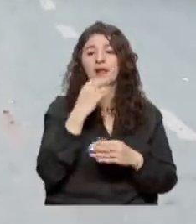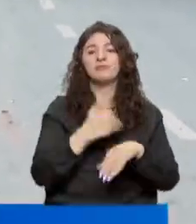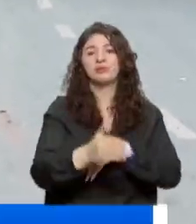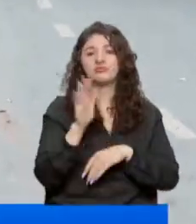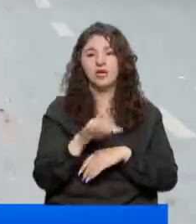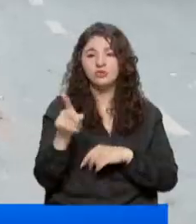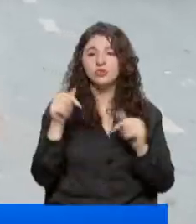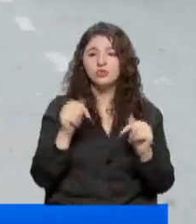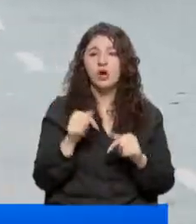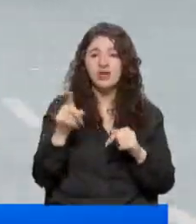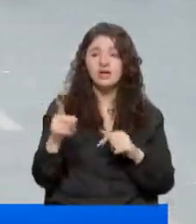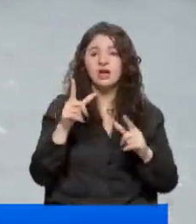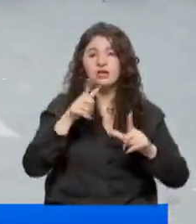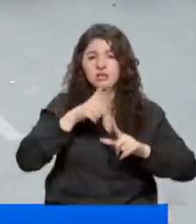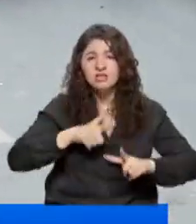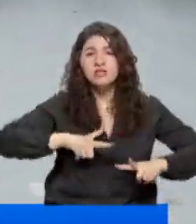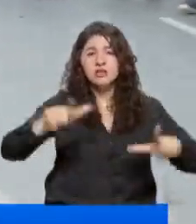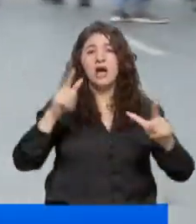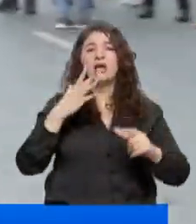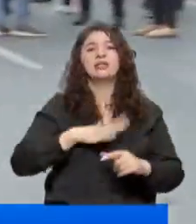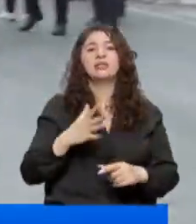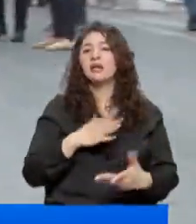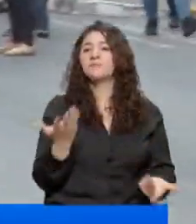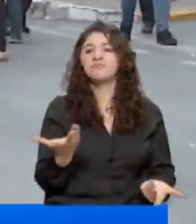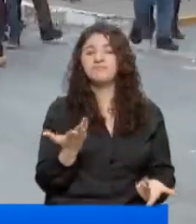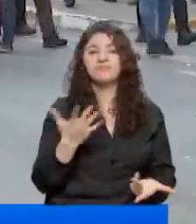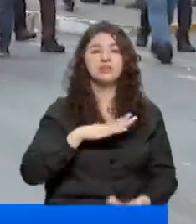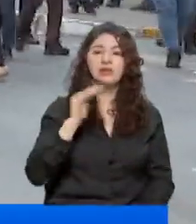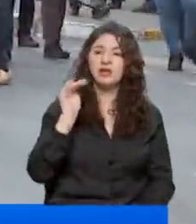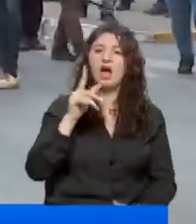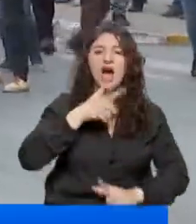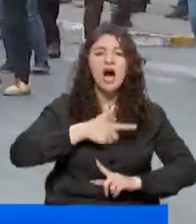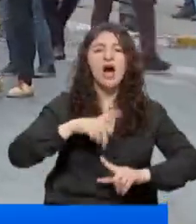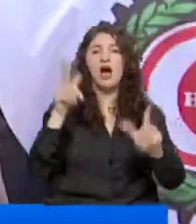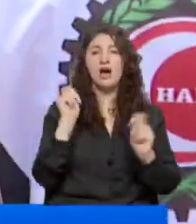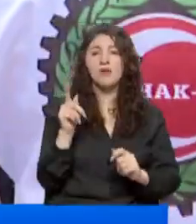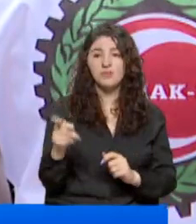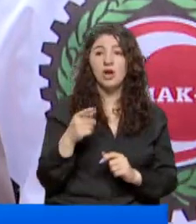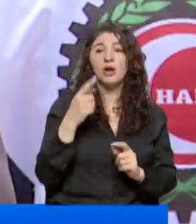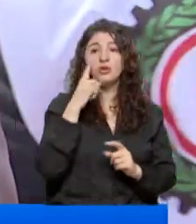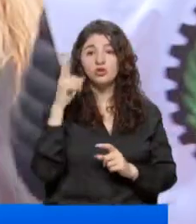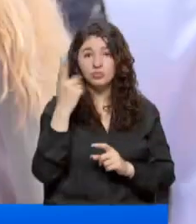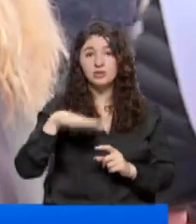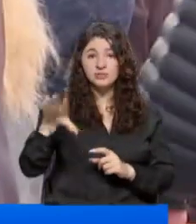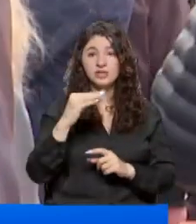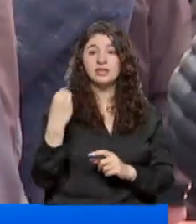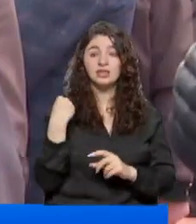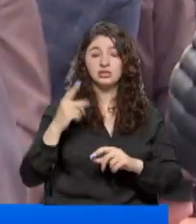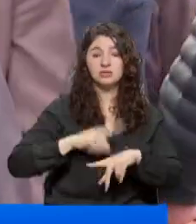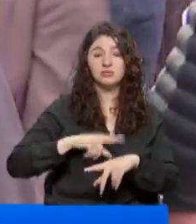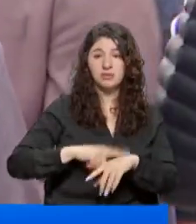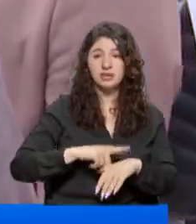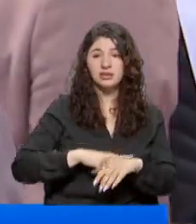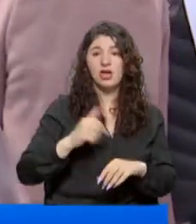yıl gecikti şu anda gürsesle ile taleplerini isteklerini dile Getiriyorlar kuvvetimiz den Yeni